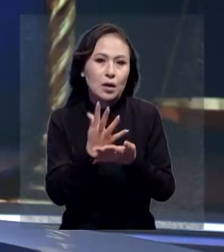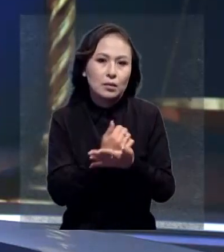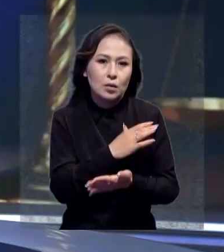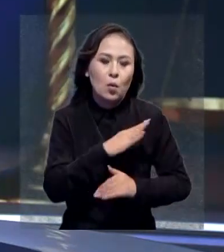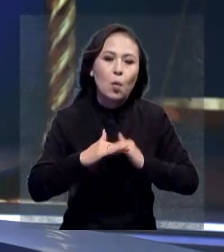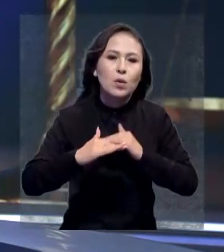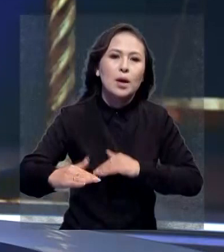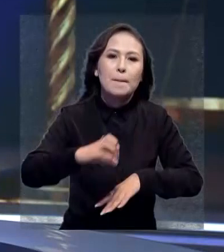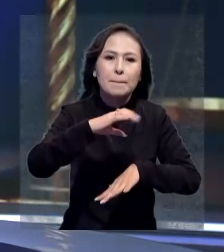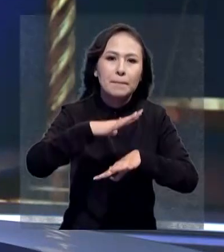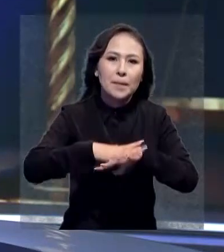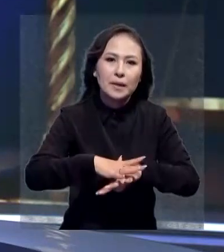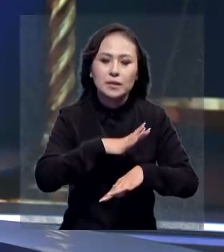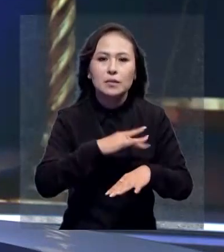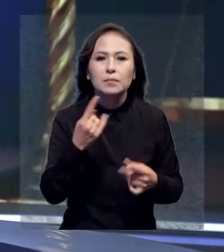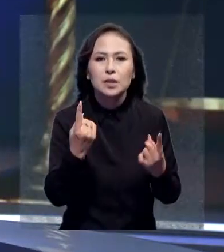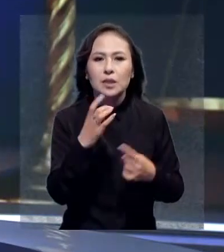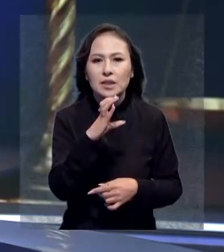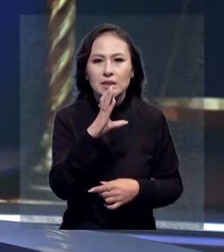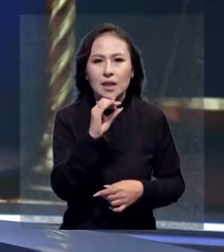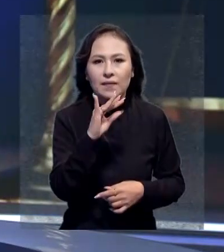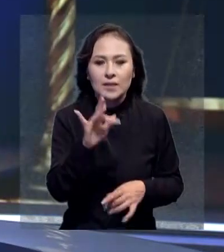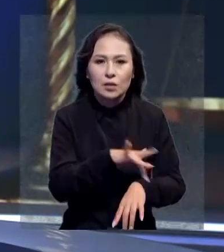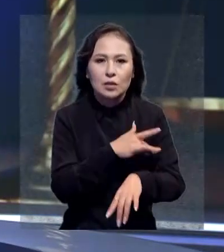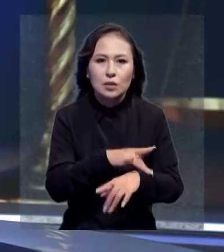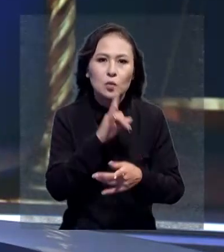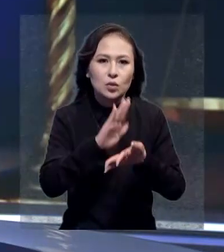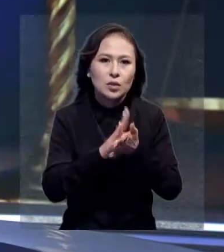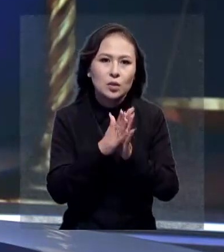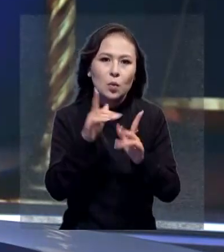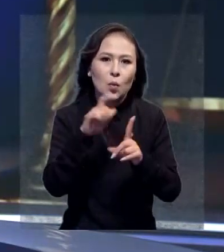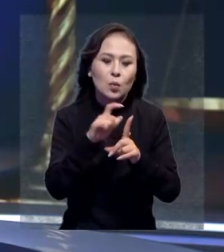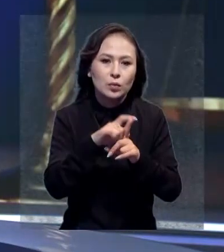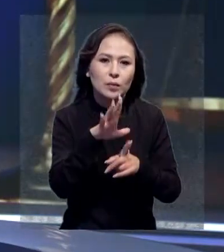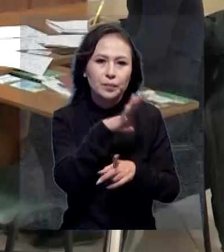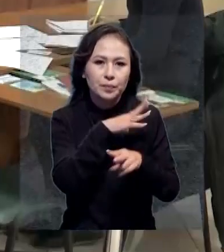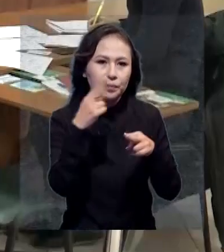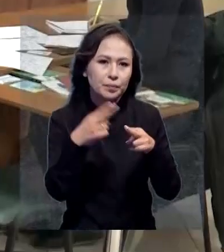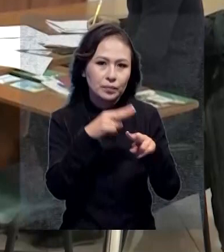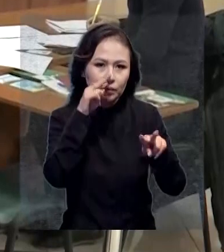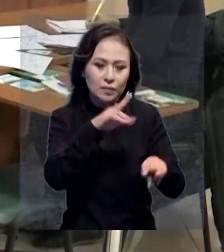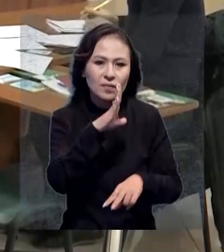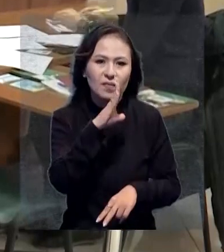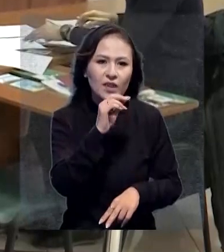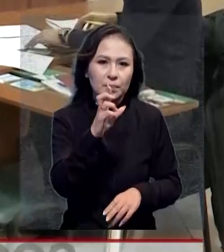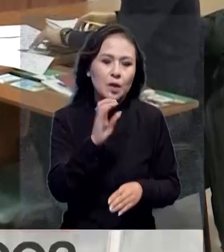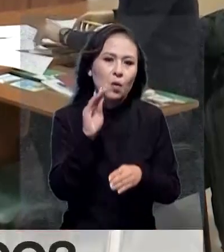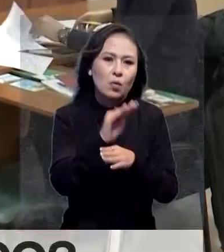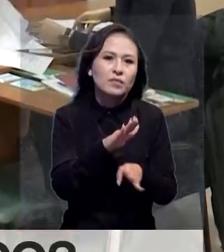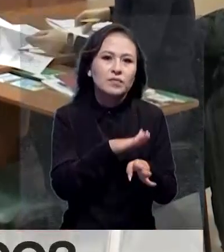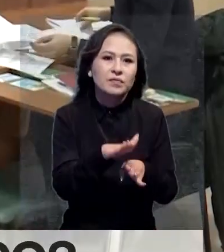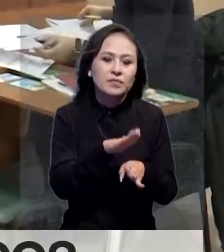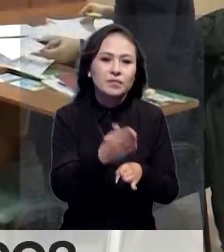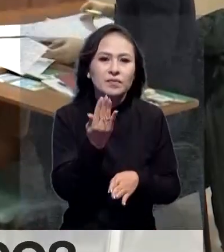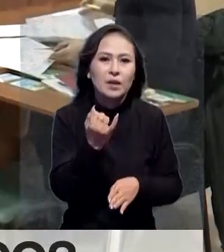kizmet anıktadı. Yağni otandık banktardın birinin işke servisinin kilt sözleri karausız kalgan. Kaskoyler web kosumşa